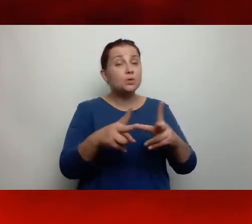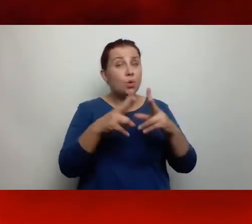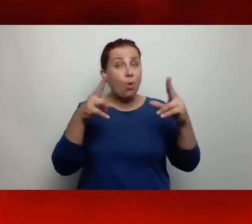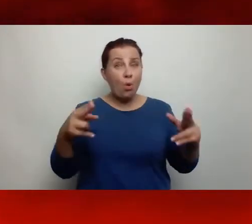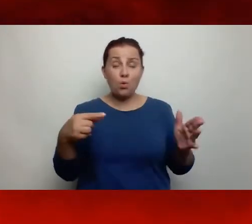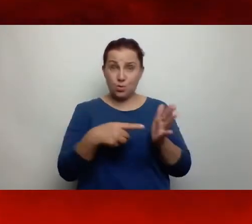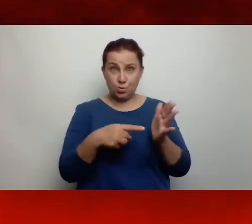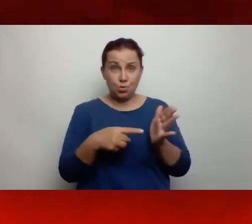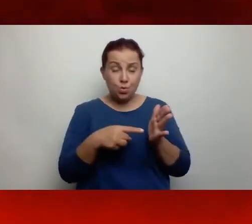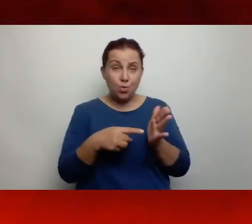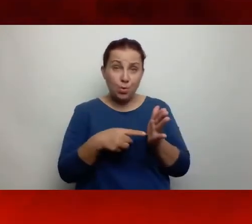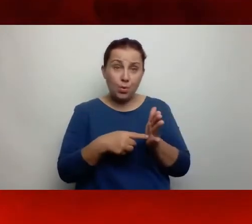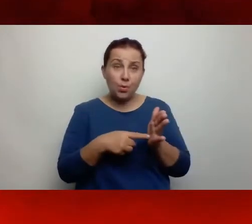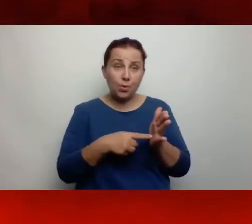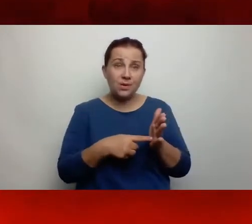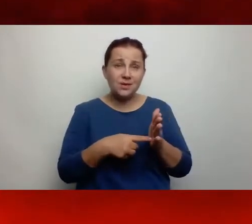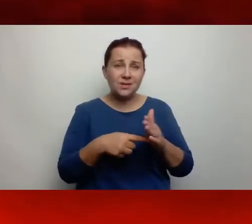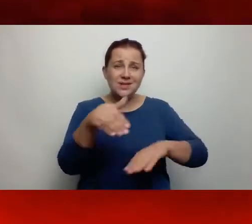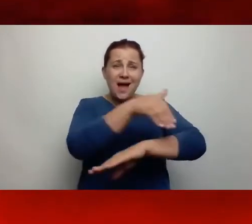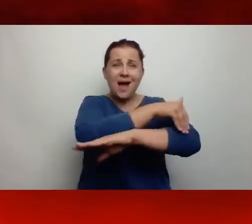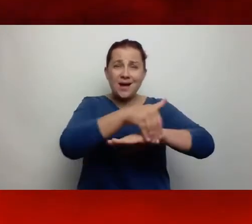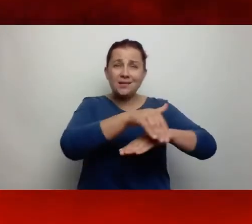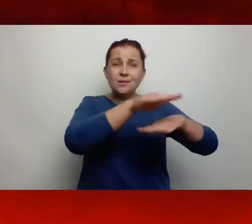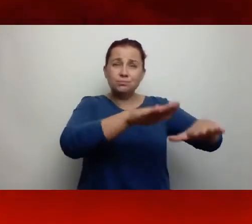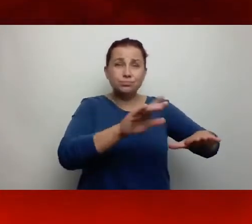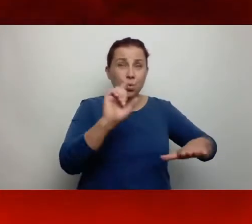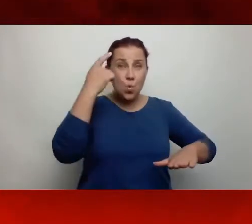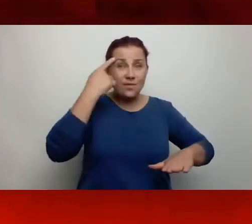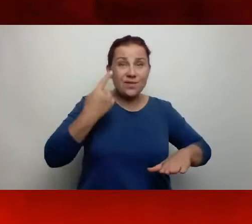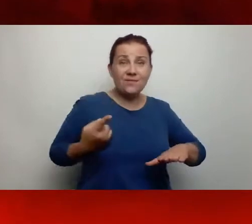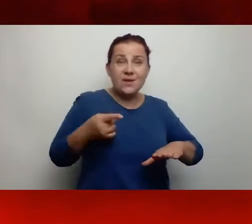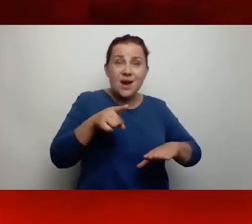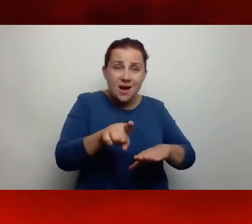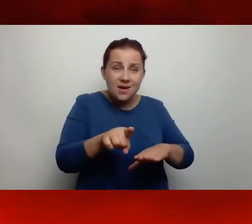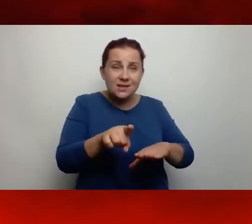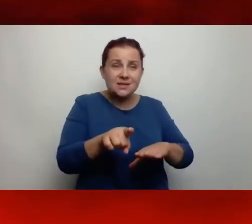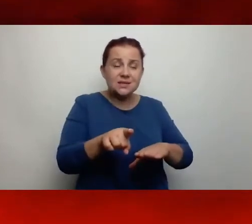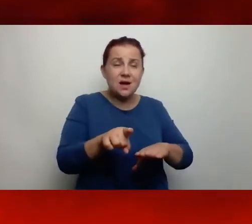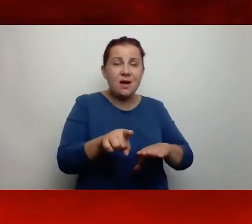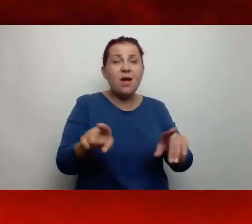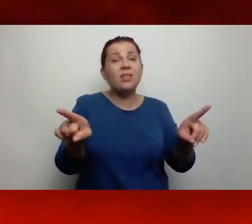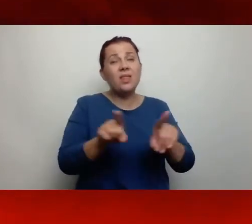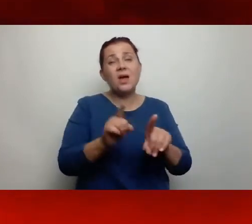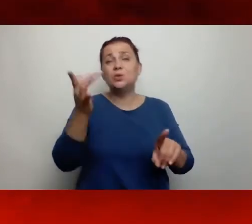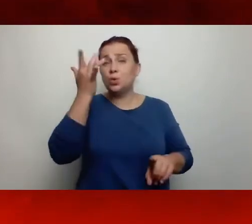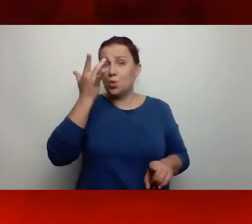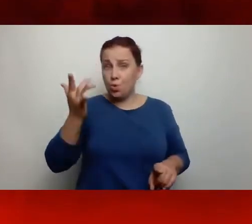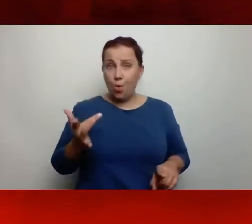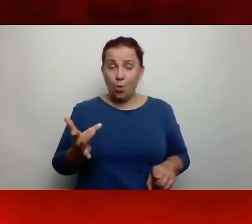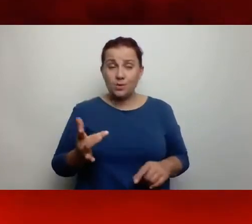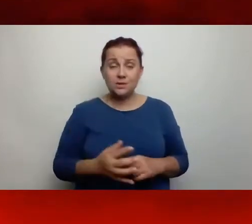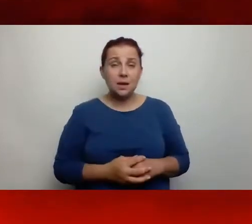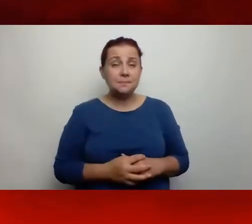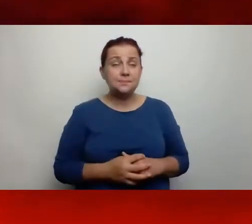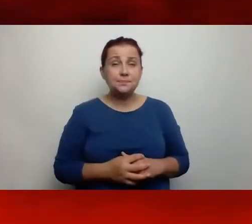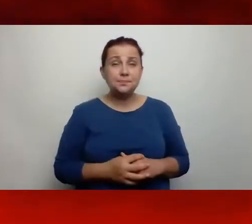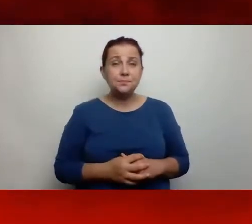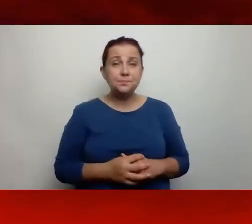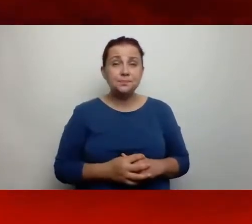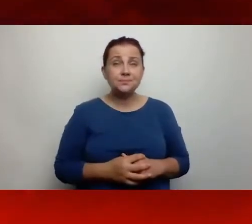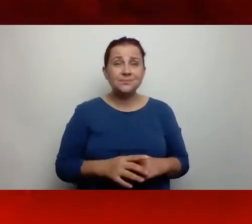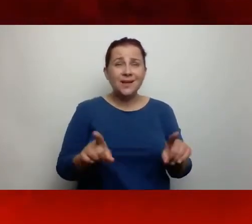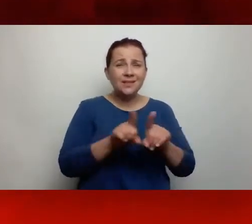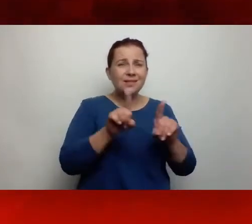czarowania publiczności zagranicznej, głównie francuskiej, ale też, jak wiemy, rosyjskiej, co chciałem powiedzieć o pani